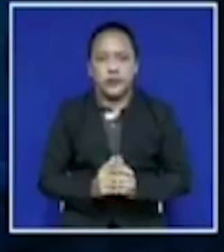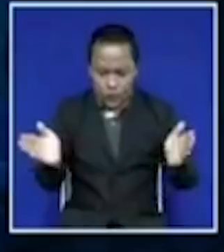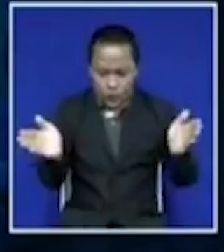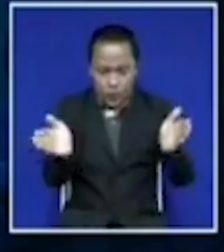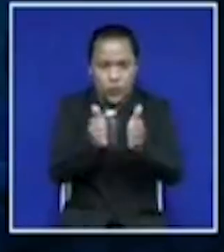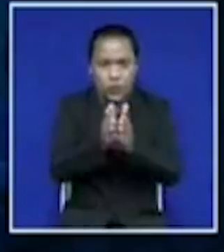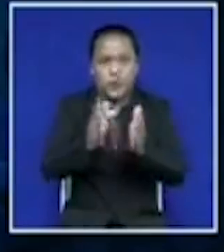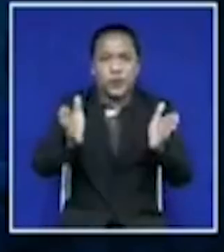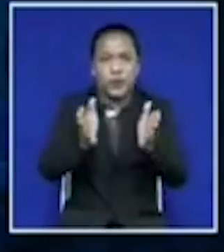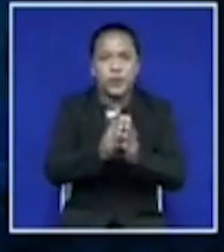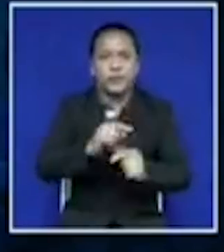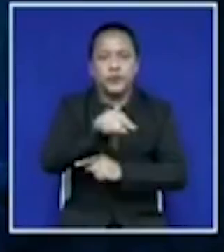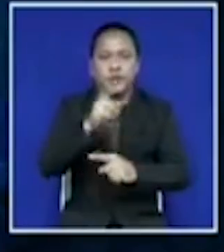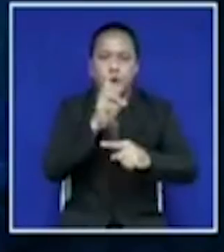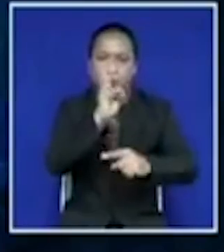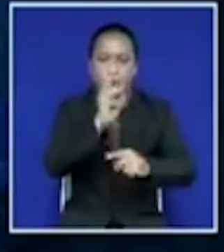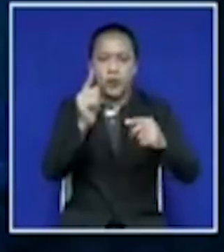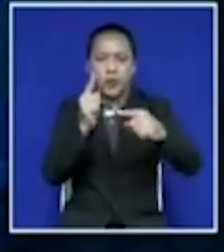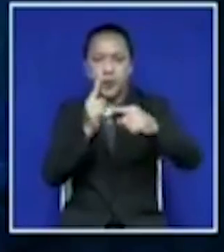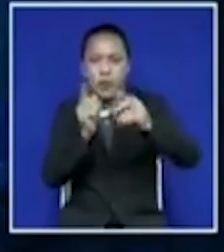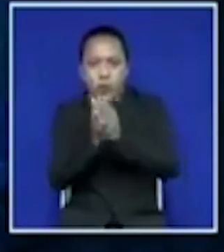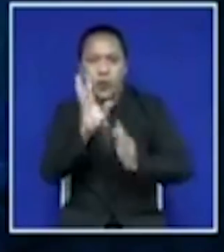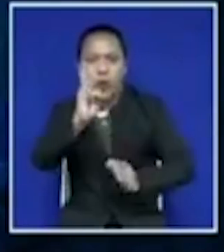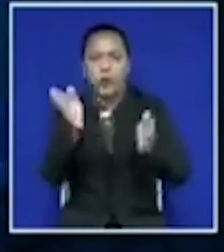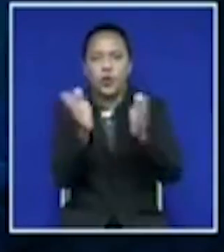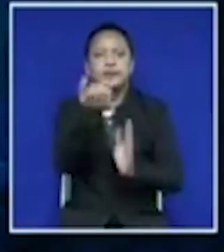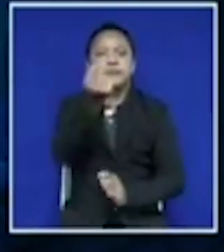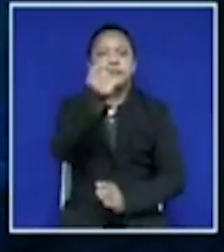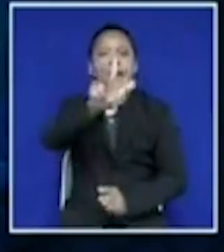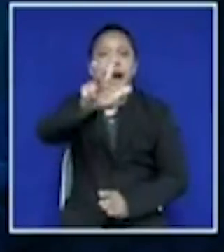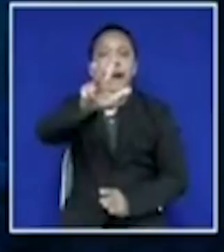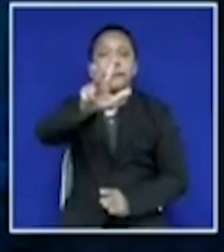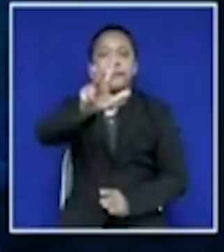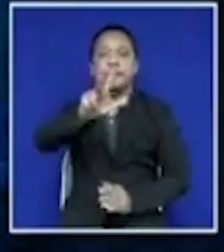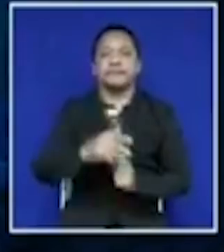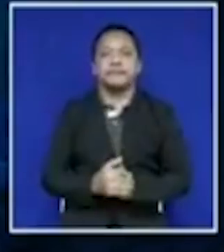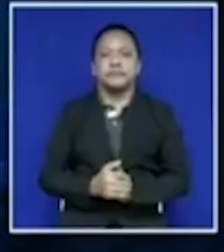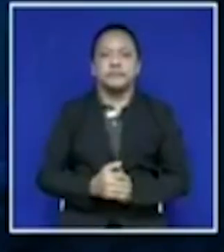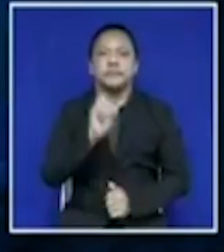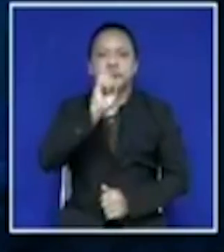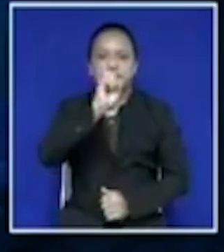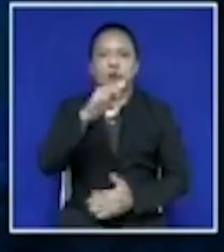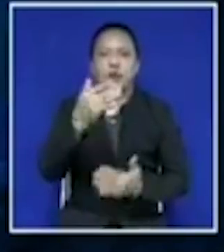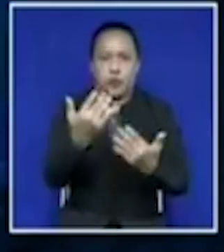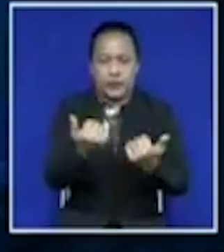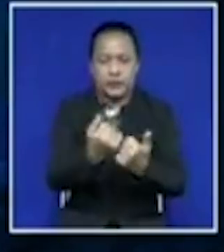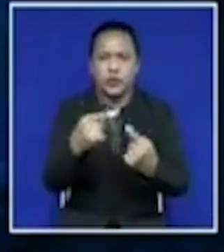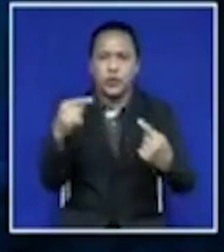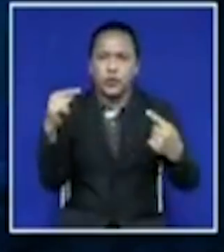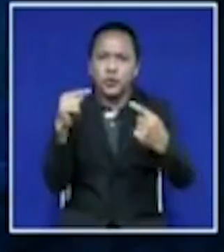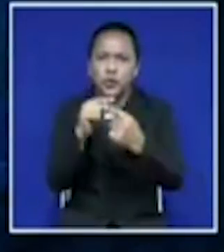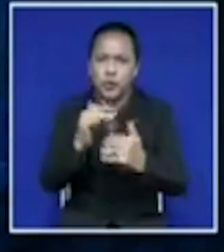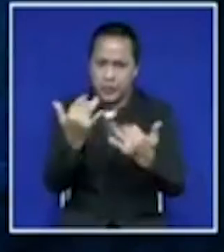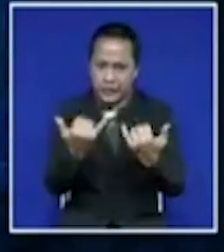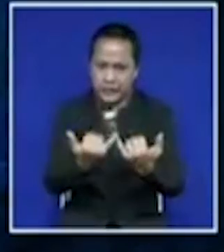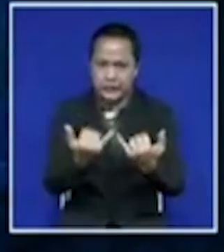แล้วเนี่ยนะครับก็6บวก6อีกทีนึงนะครับเป็น13รายละตอนนี้นำเรียนว่าสถานการณ์ณตอน